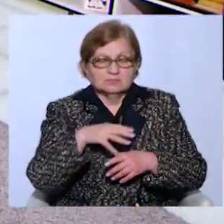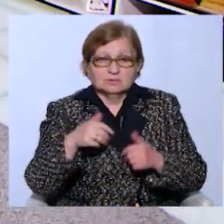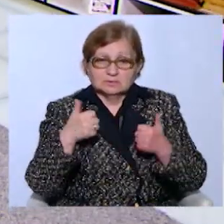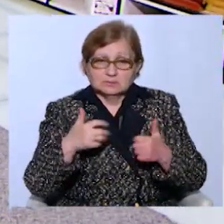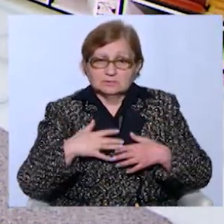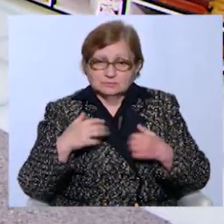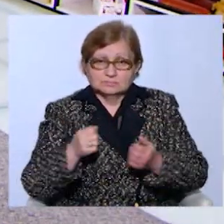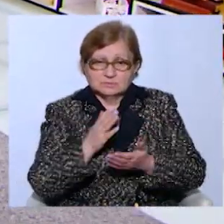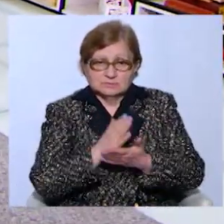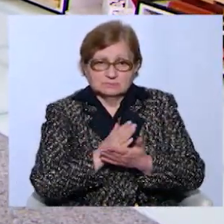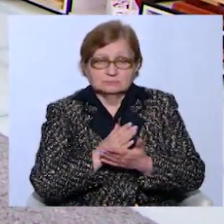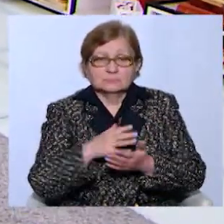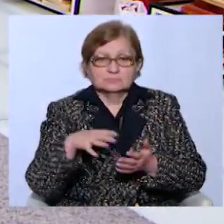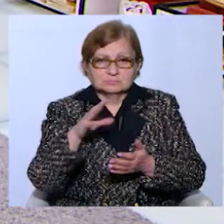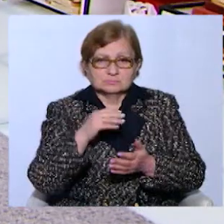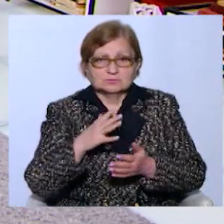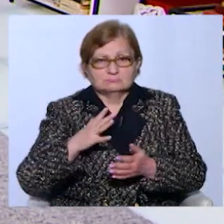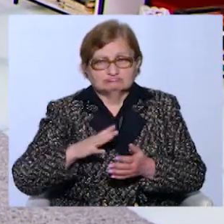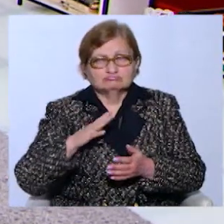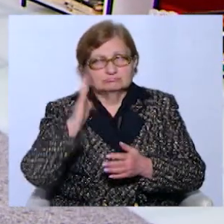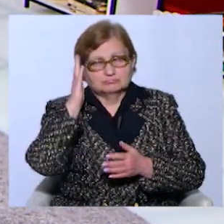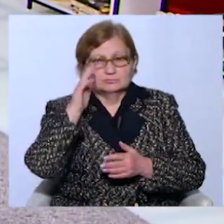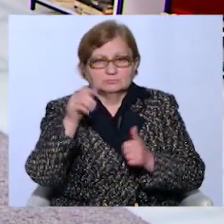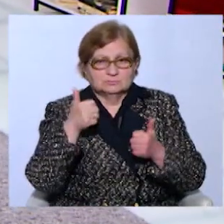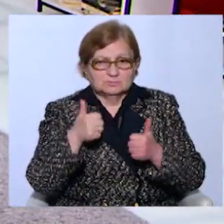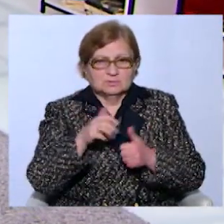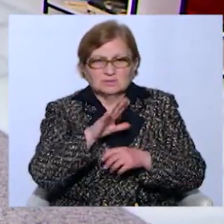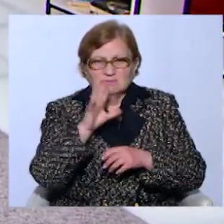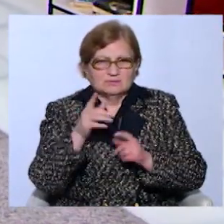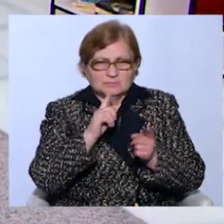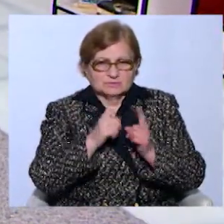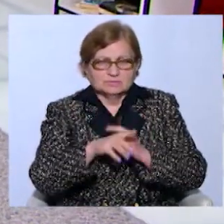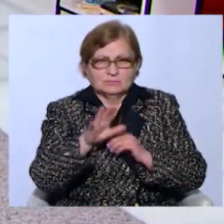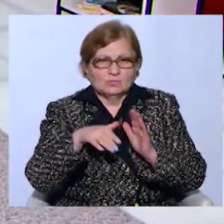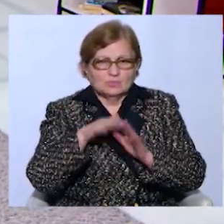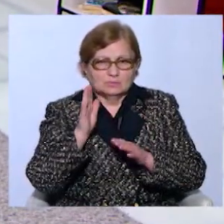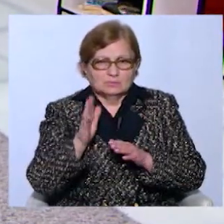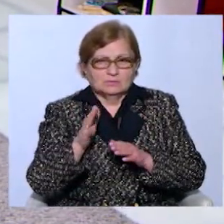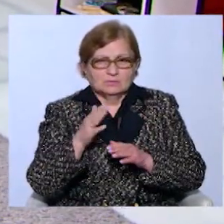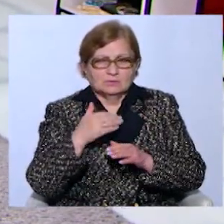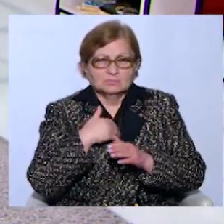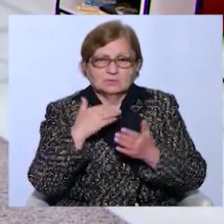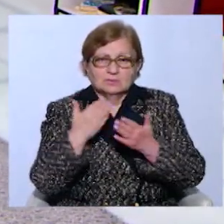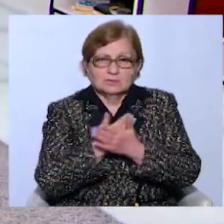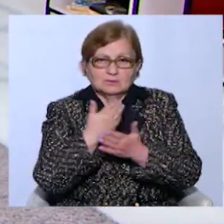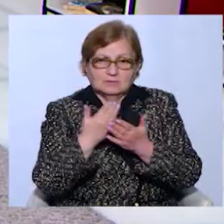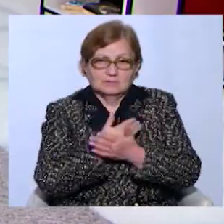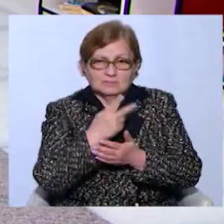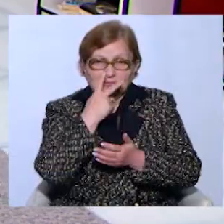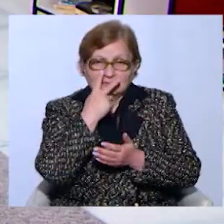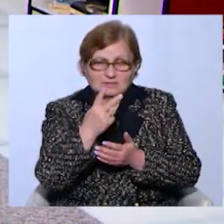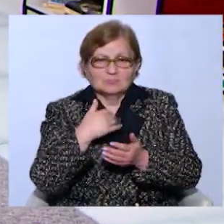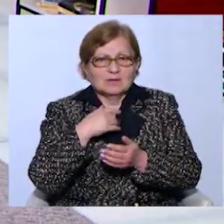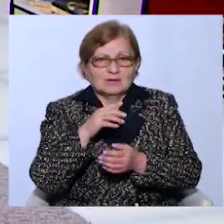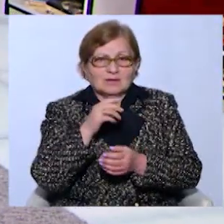ჯამთელად, კარგად და ოპტიმისტურად უყურებთ ცხოვრებას. ძალიან მალე ყველაფერი იქნება ბევრად უკეთესად. ჩვენ გვაქვს პატარა სიახლე, როგორც სარცი აღარ